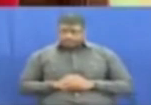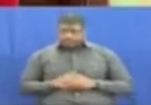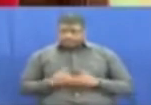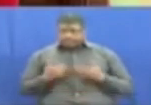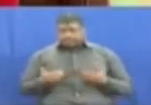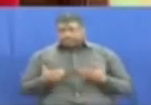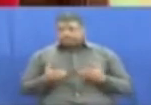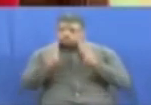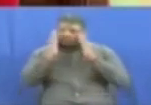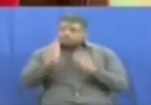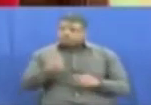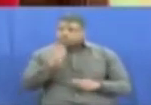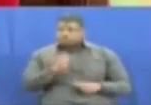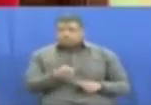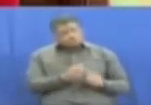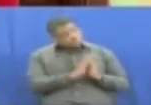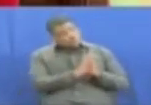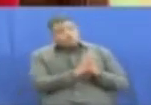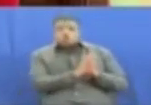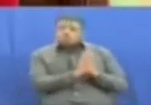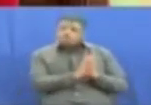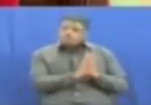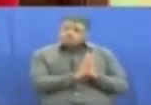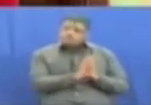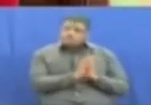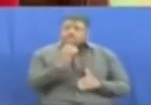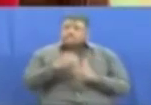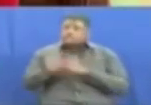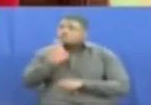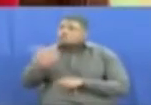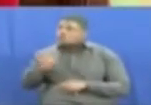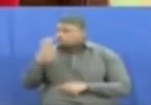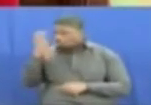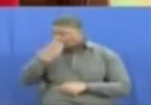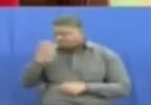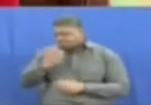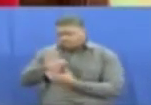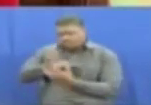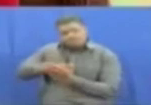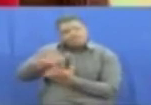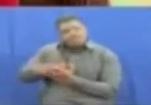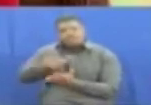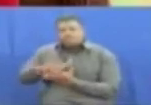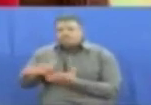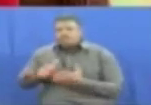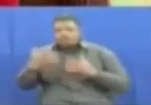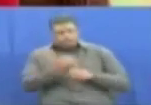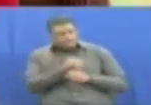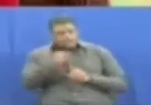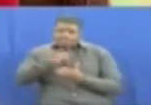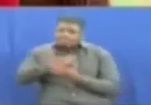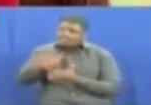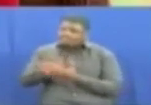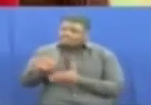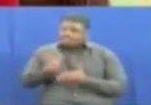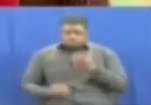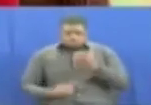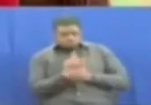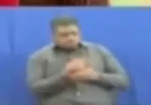Mheshimiwa Spika, nilikuwa naomba katika hoja hiyo ya kutafuta ufafanuzi, unaweza kupata ufafanuzi kutoka kwenye kiti